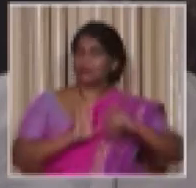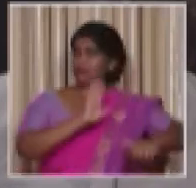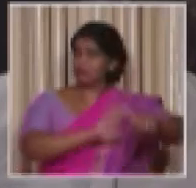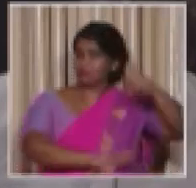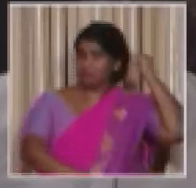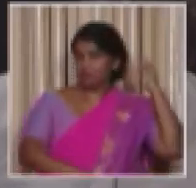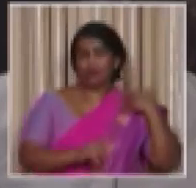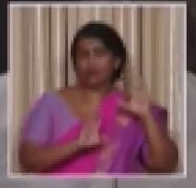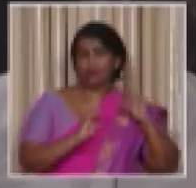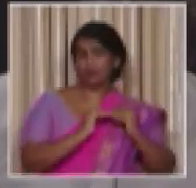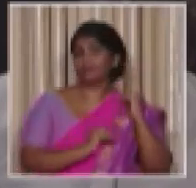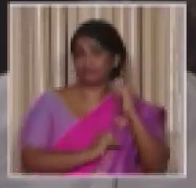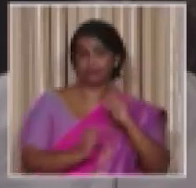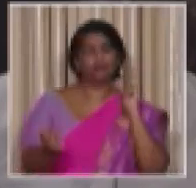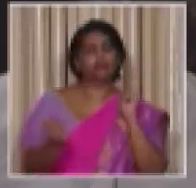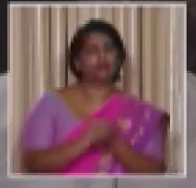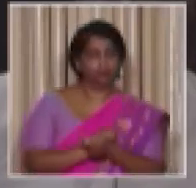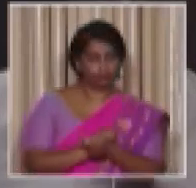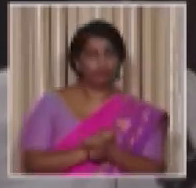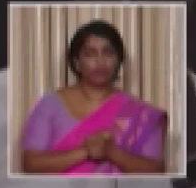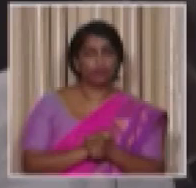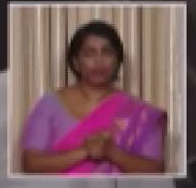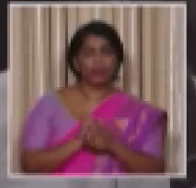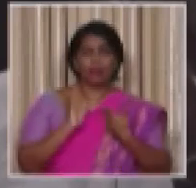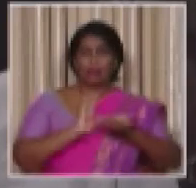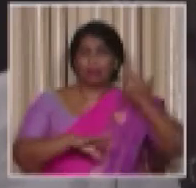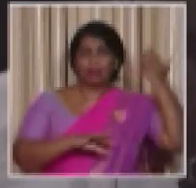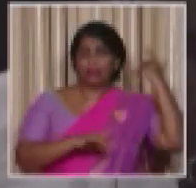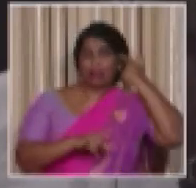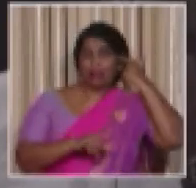3 දශකයෙන් ඉදිරියට යනවා මිසක් 19 වෙනි සියවසට යන්න බෑ